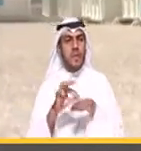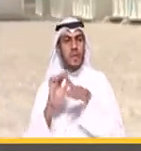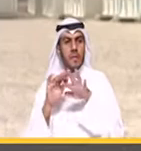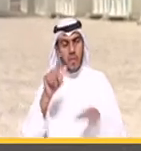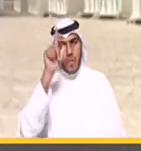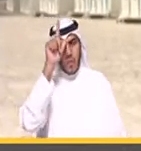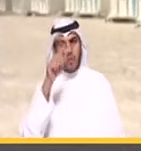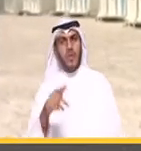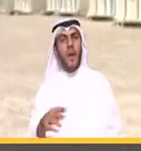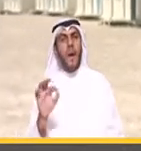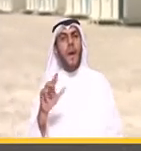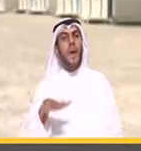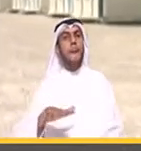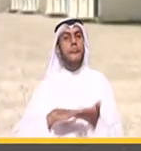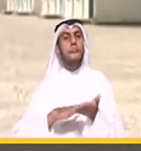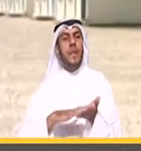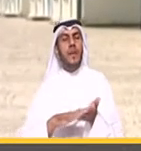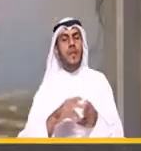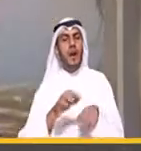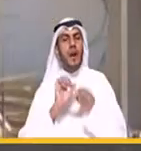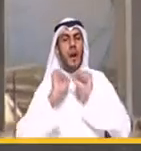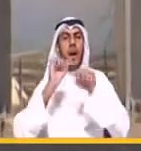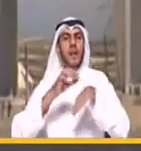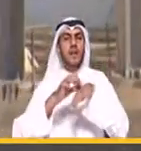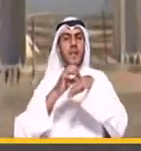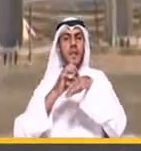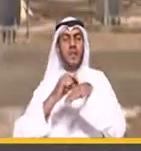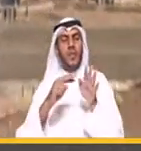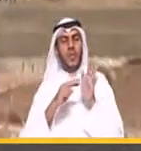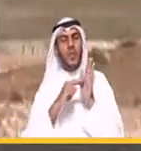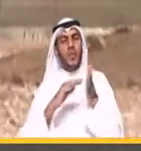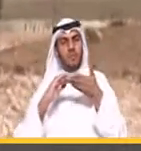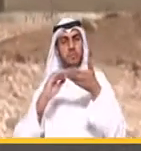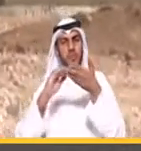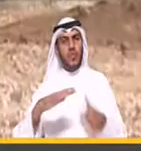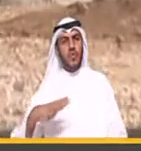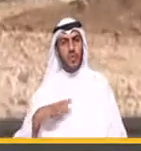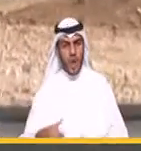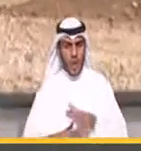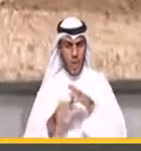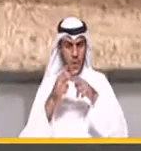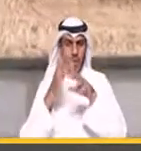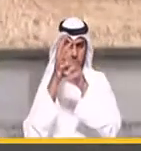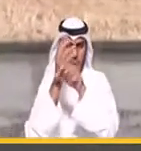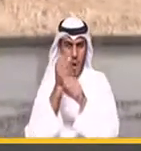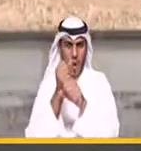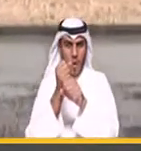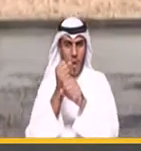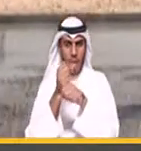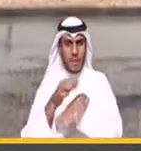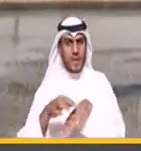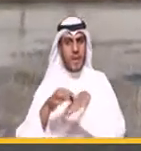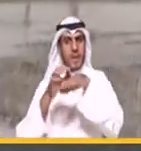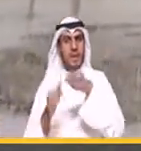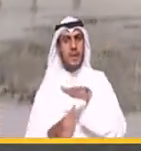الانسانيه الطيبه التي اطلقها صاحب السمو الشيخ صباح الاحمد الجابر الصباح قائد الانسانيه